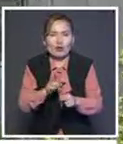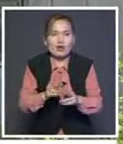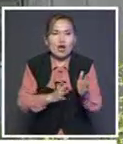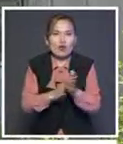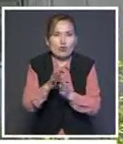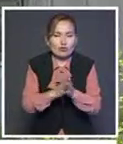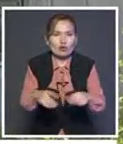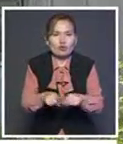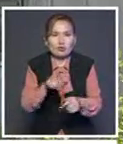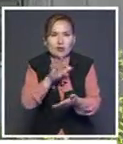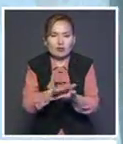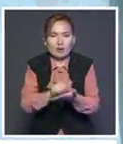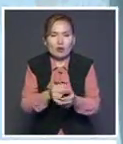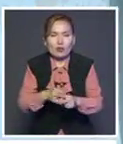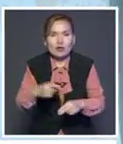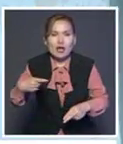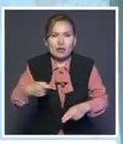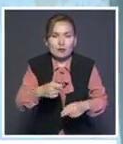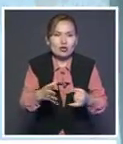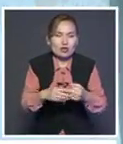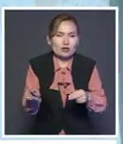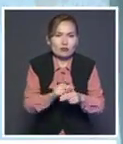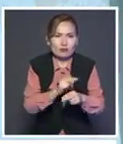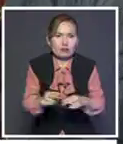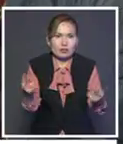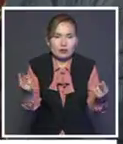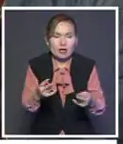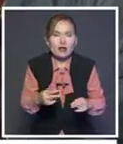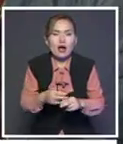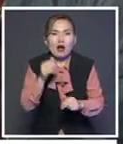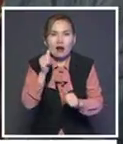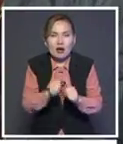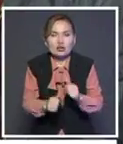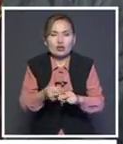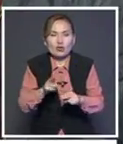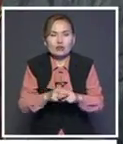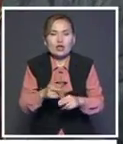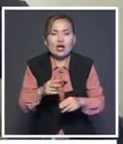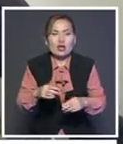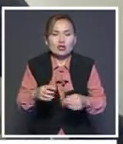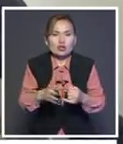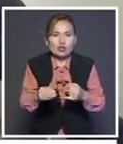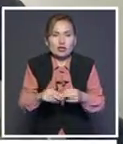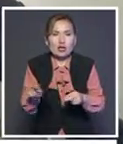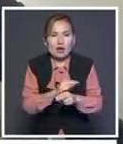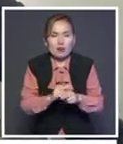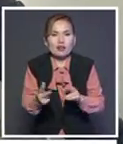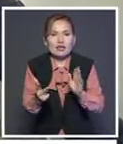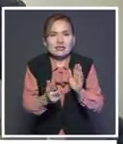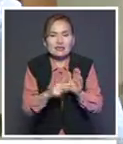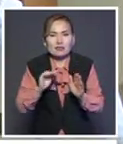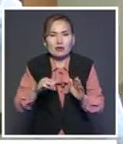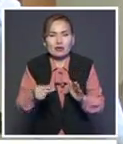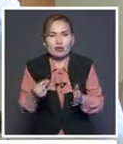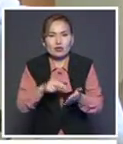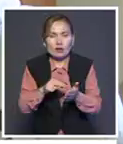солдырады, оған қарсы қолданылатын химиялық дәрінің бір келісі 8000 теңге. Ал жер телімін толық залалсыздандыру үшін әр саяжай иесі